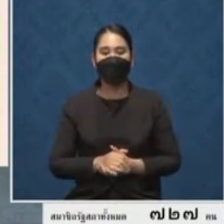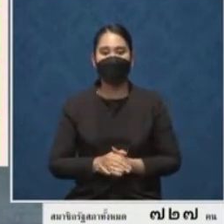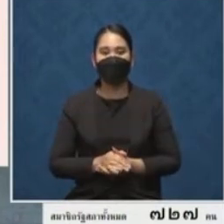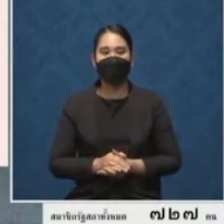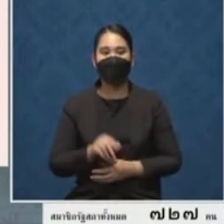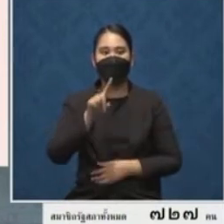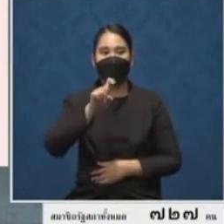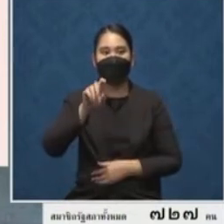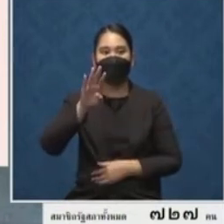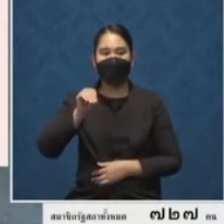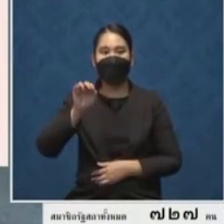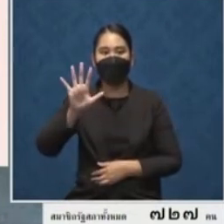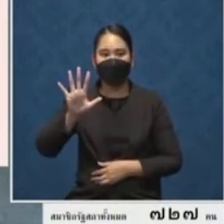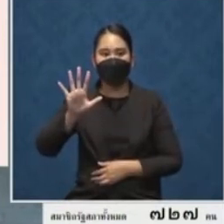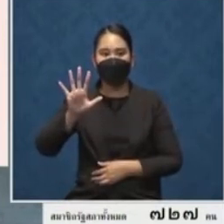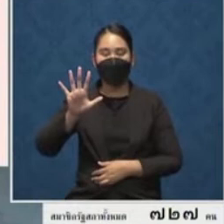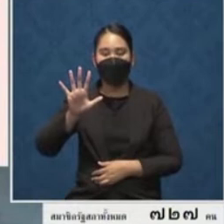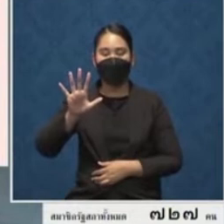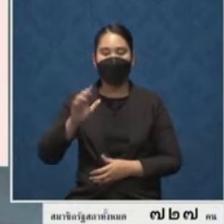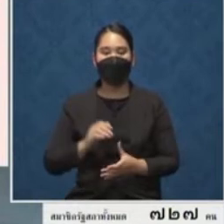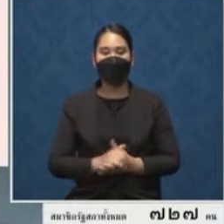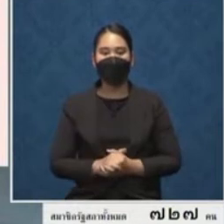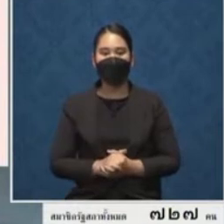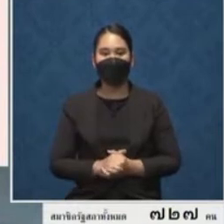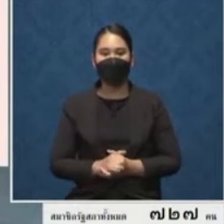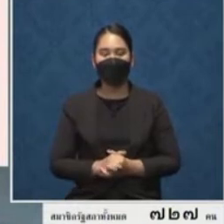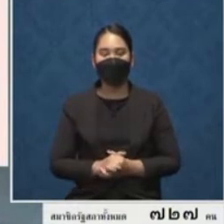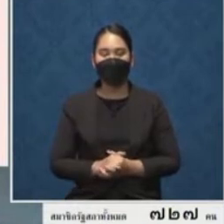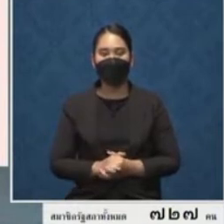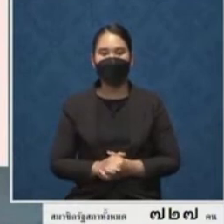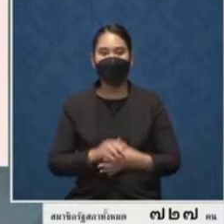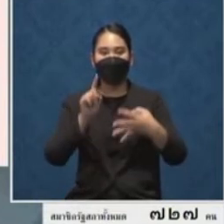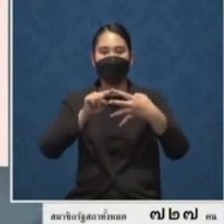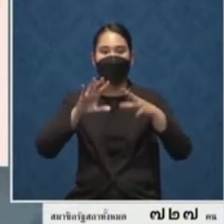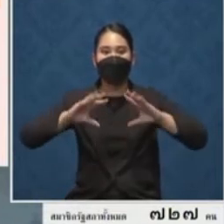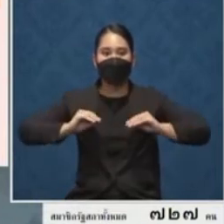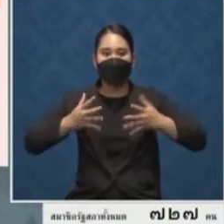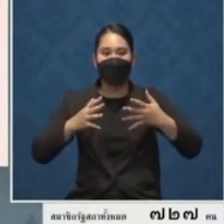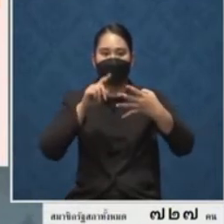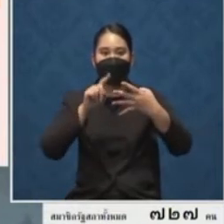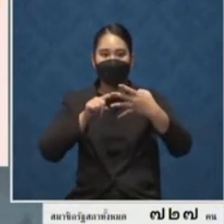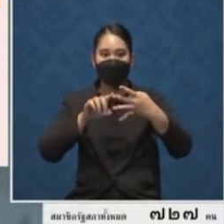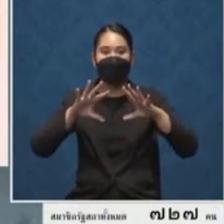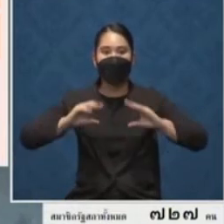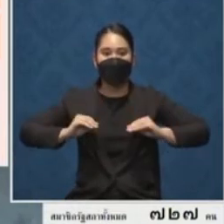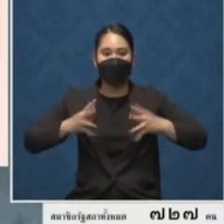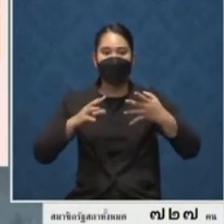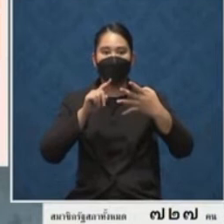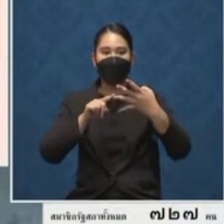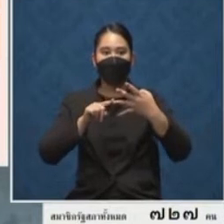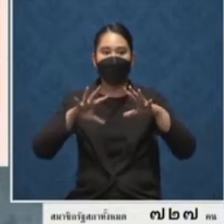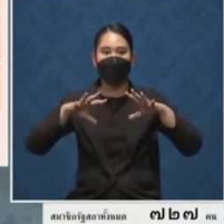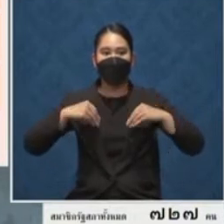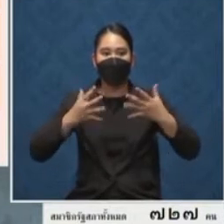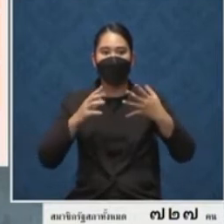145นายโชติวุฒิธนาคมานุสรณ ์1ไม่รับหลักการ2ไม่รับหลักการ3ไม่รับหลักการ4